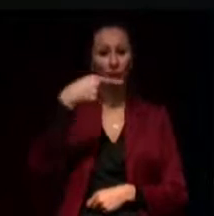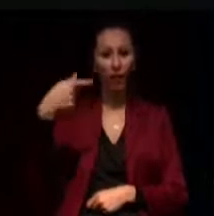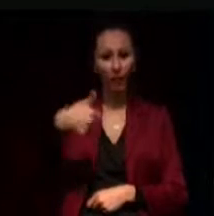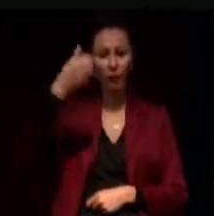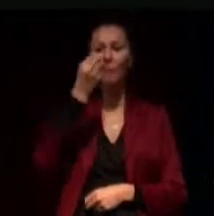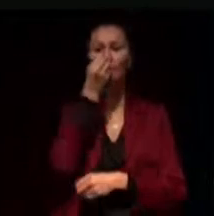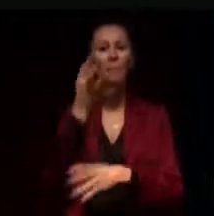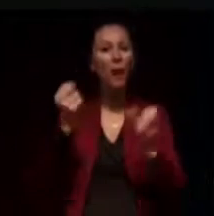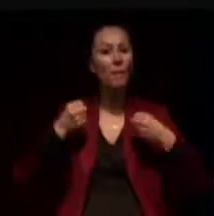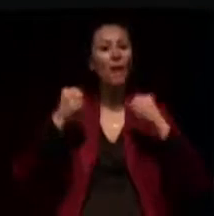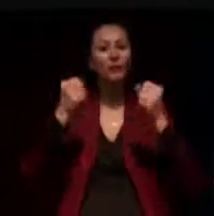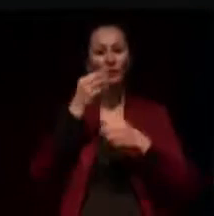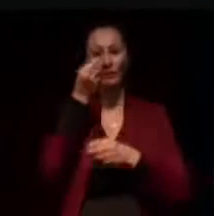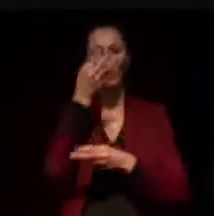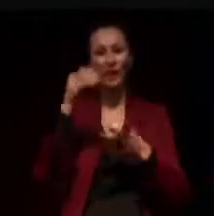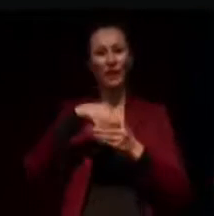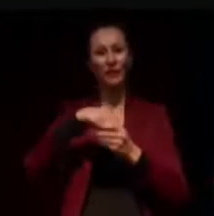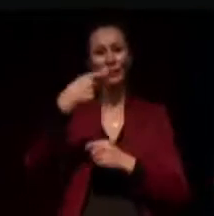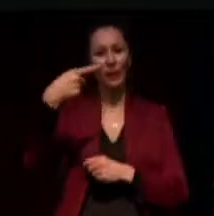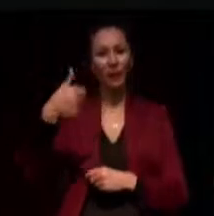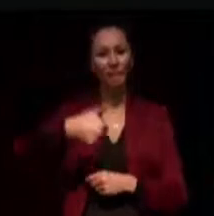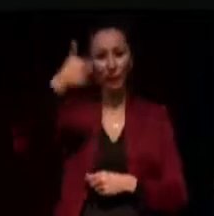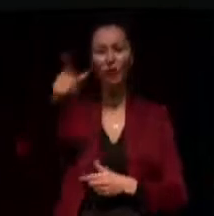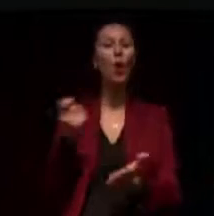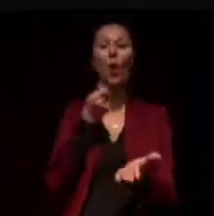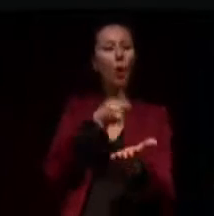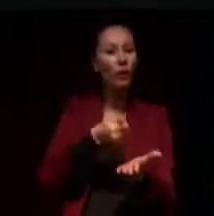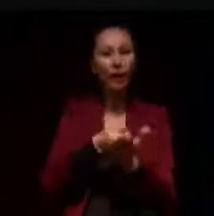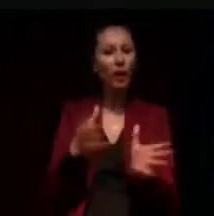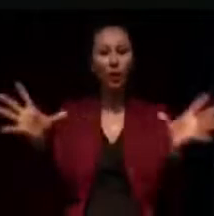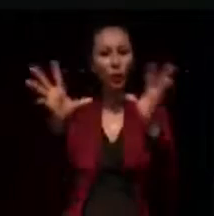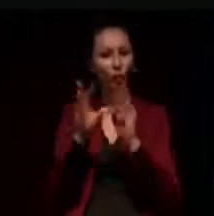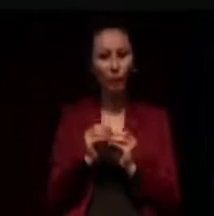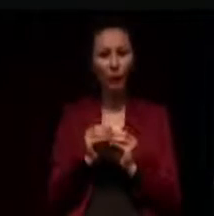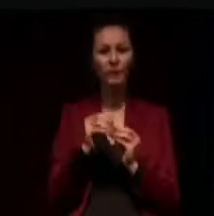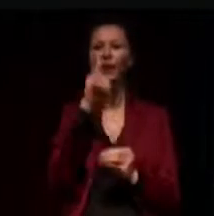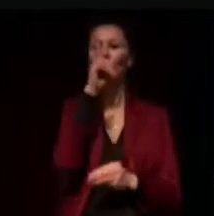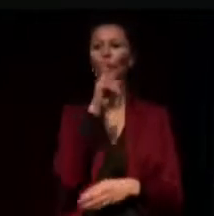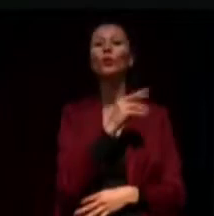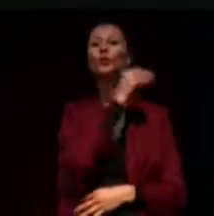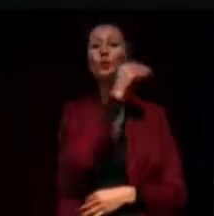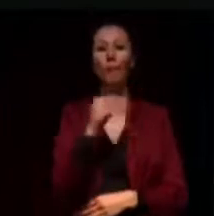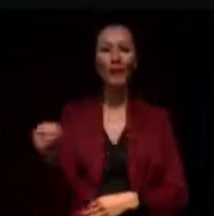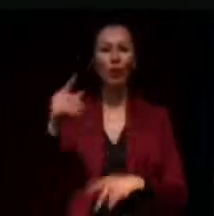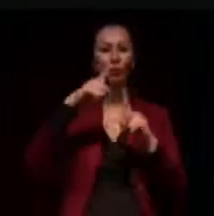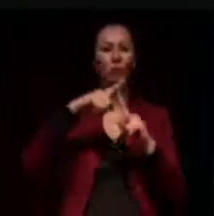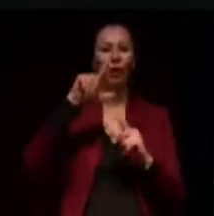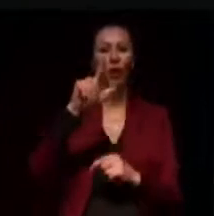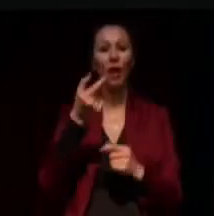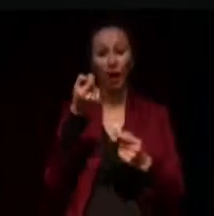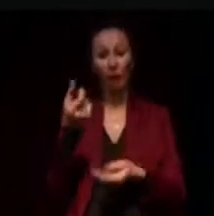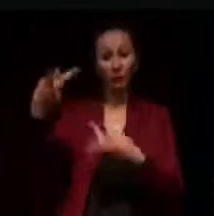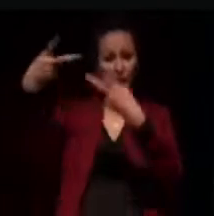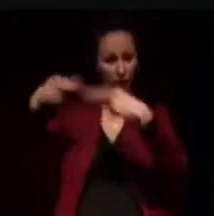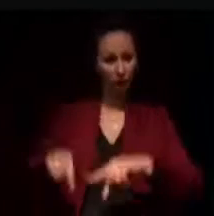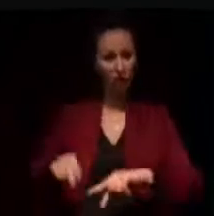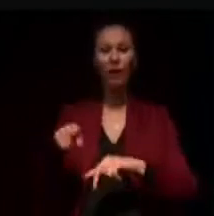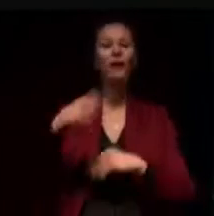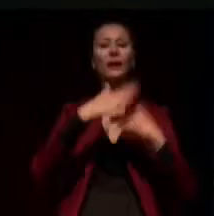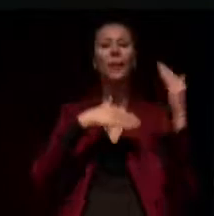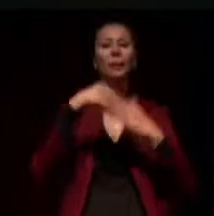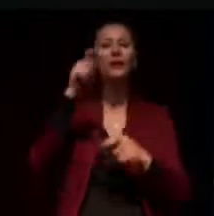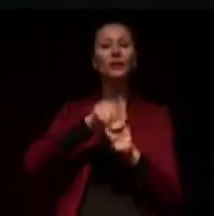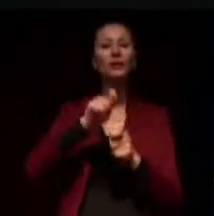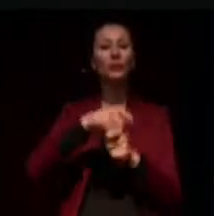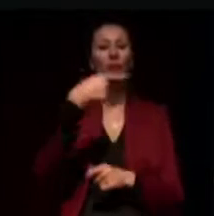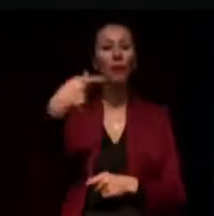Başkanlığı ve Park ve Bahçeler Daire Başkanlıklarının ödeneklerinin toplamında 200 milyon Türk lira azaltılarak Yapı İşleri